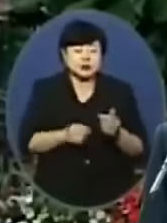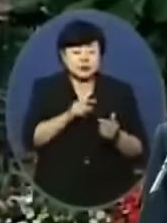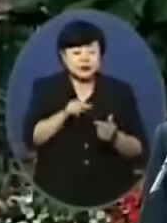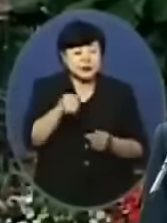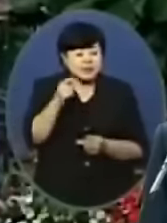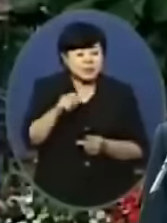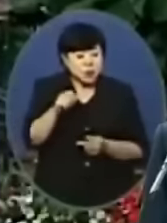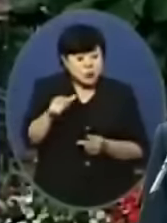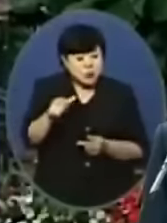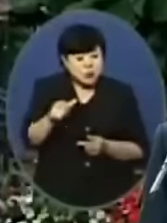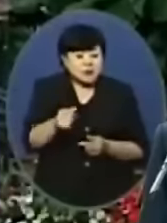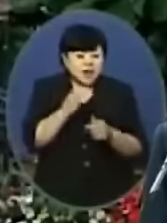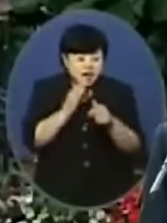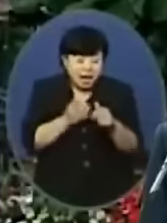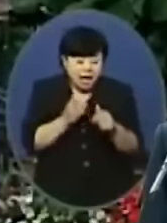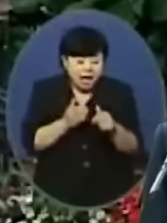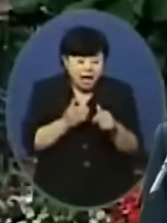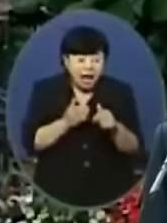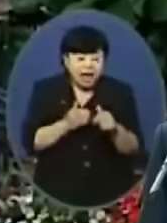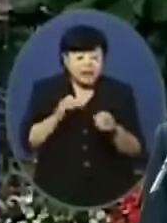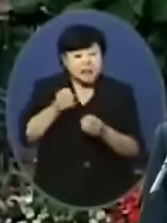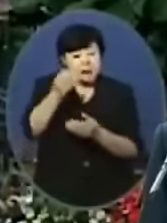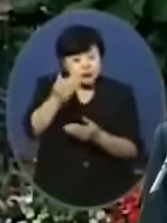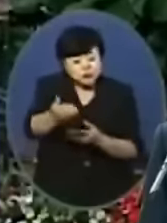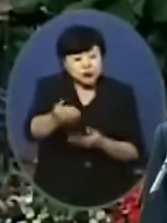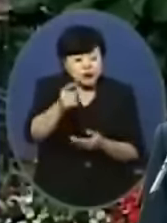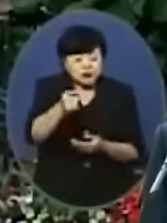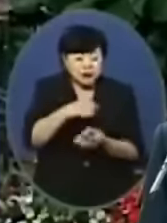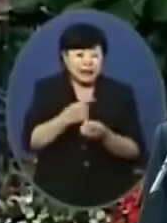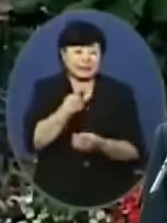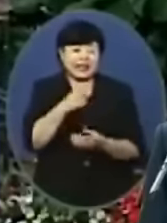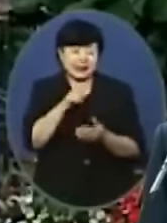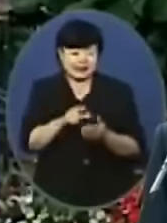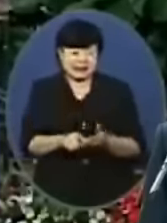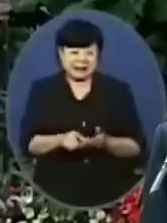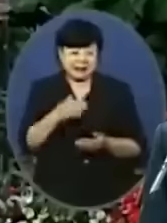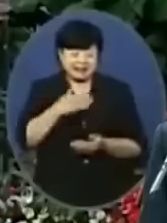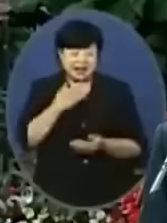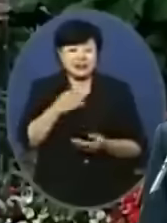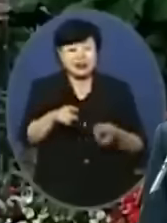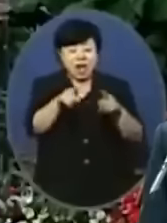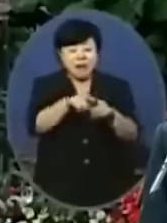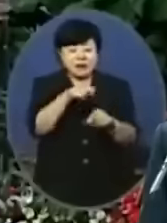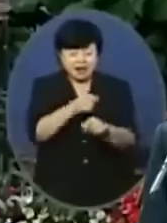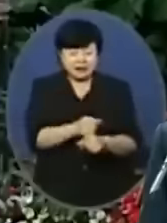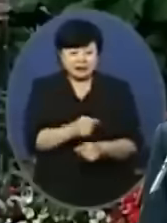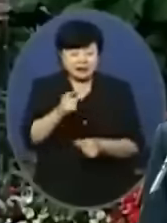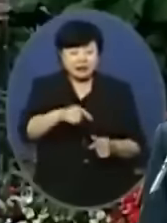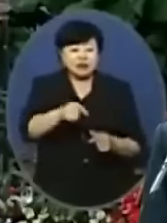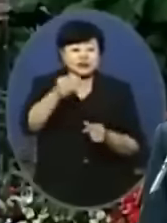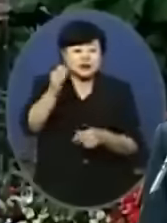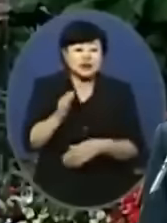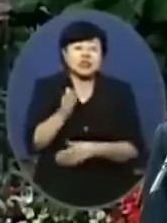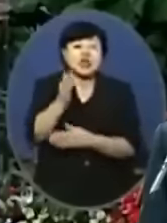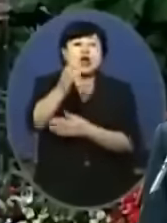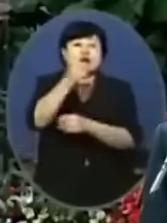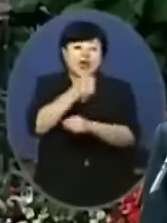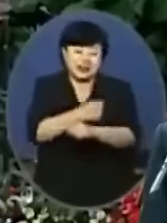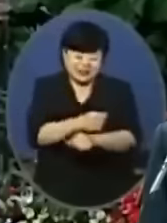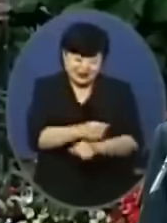15절에 그가 내게 간구하리니 내가 그에게 응답하리라. 그들이 환난당할 때 내가 그와 함께하여 건지고 영화롭게